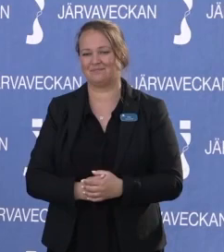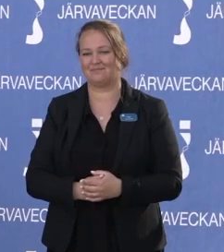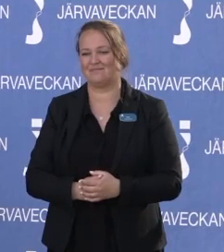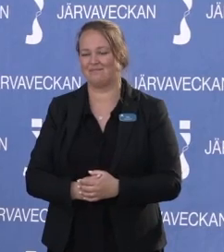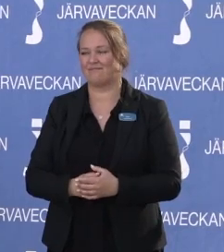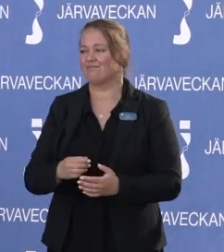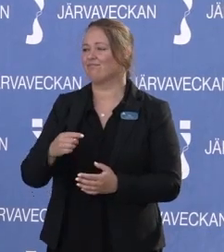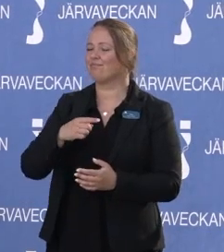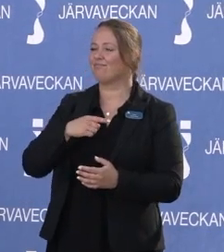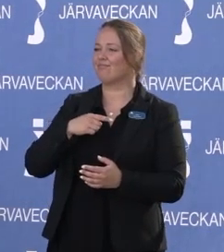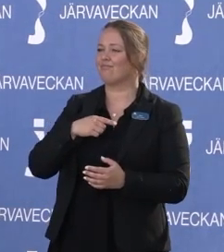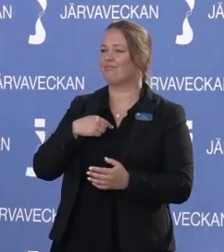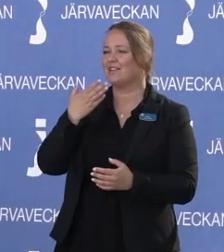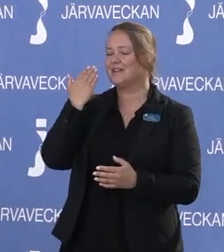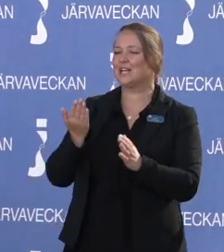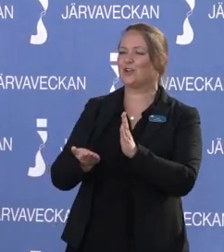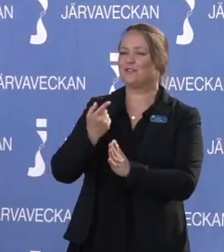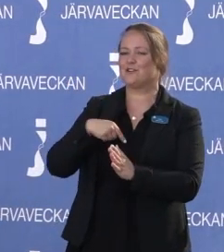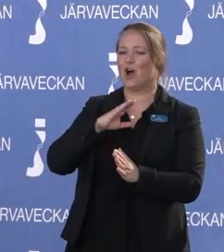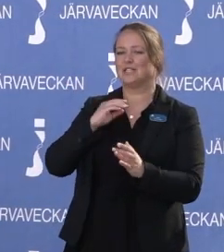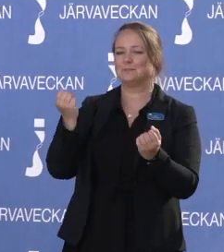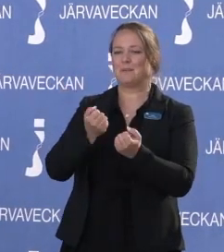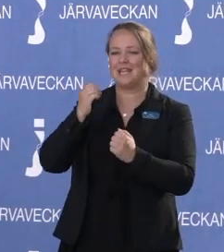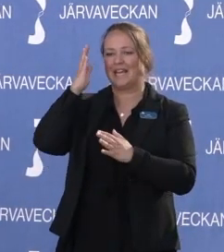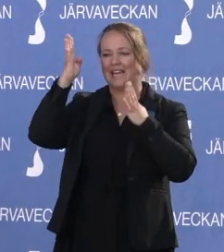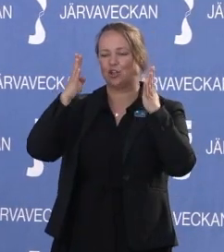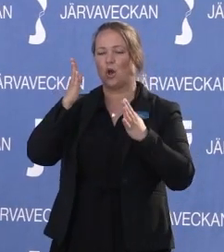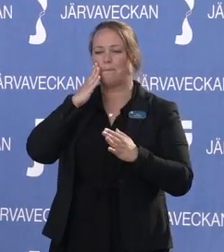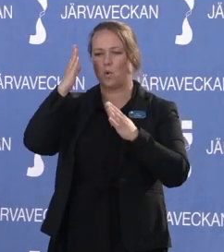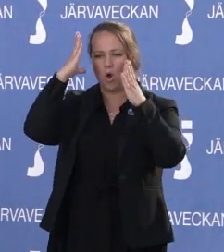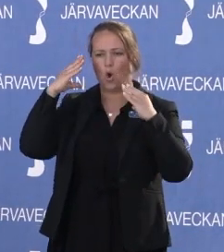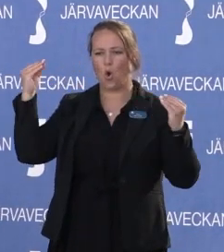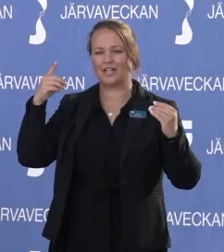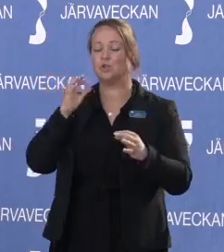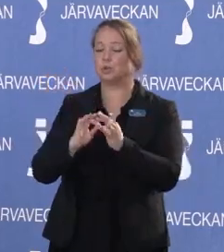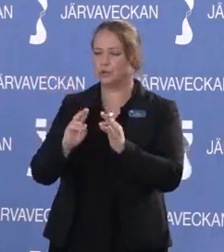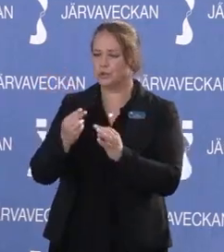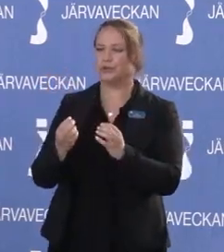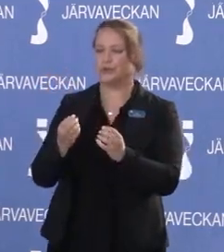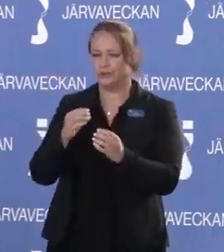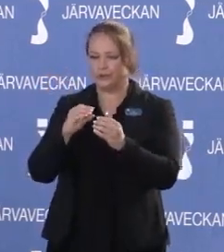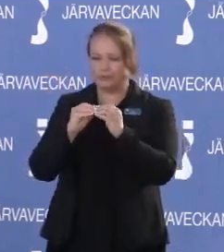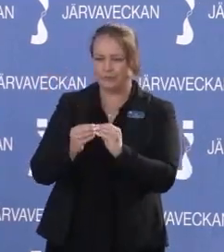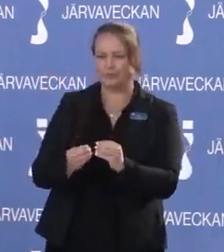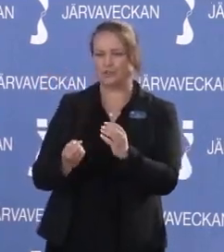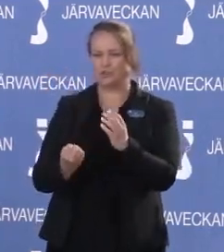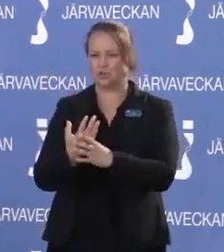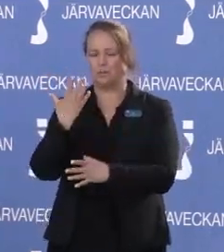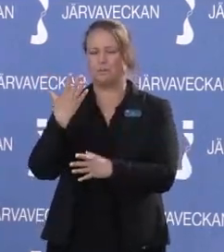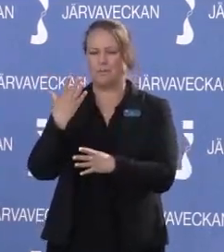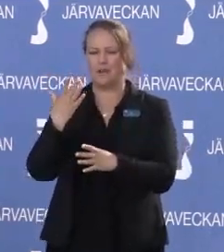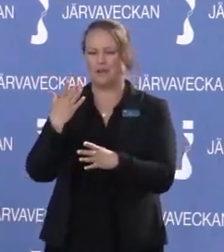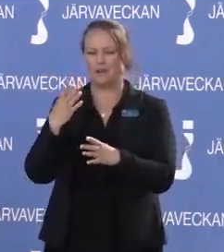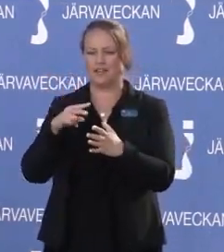Vi har en jättespännande kreatör som bor i Holland som har just nu på att utveckla ett verktyg för att kunna översätta sina videos. Så